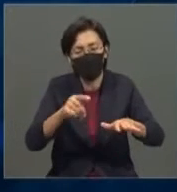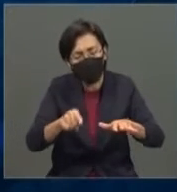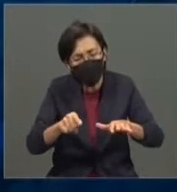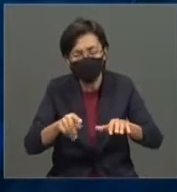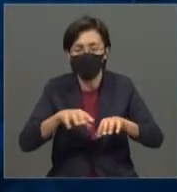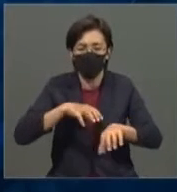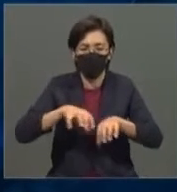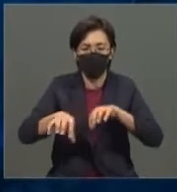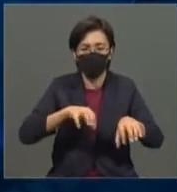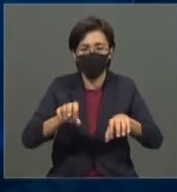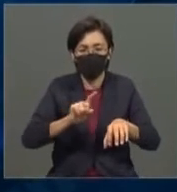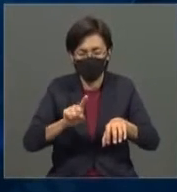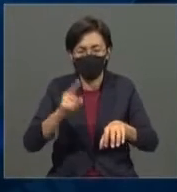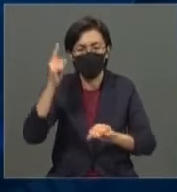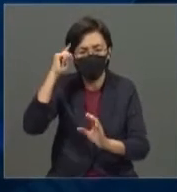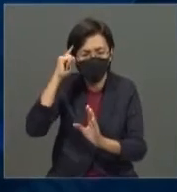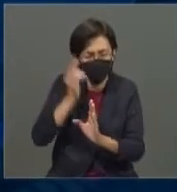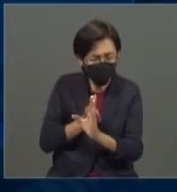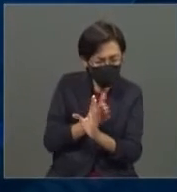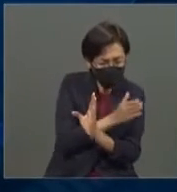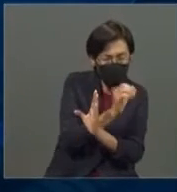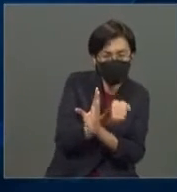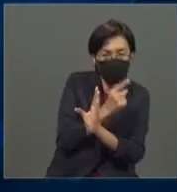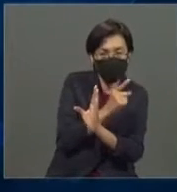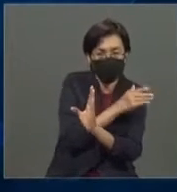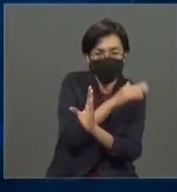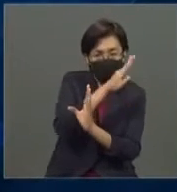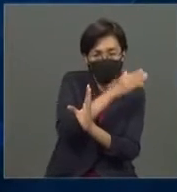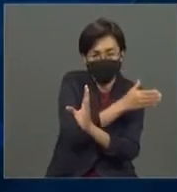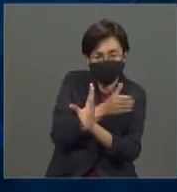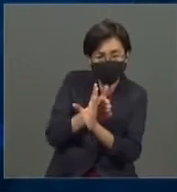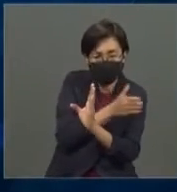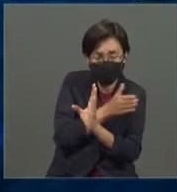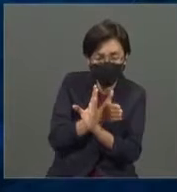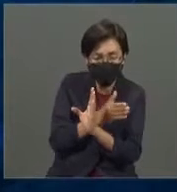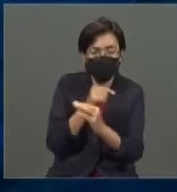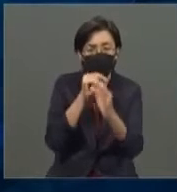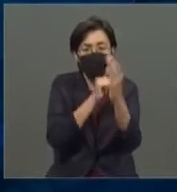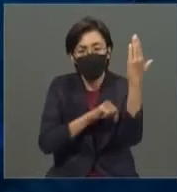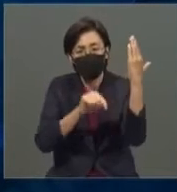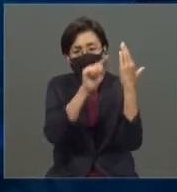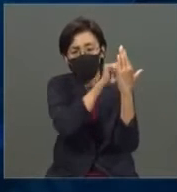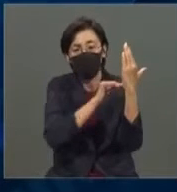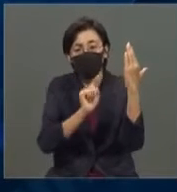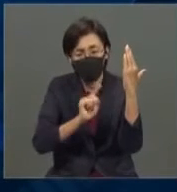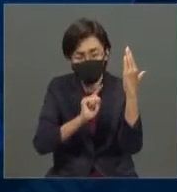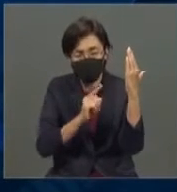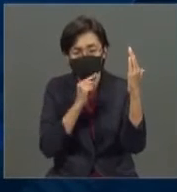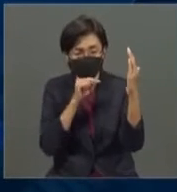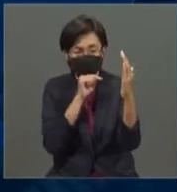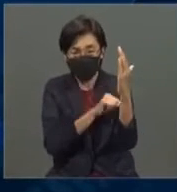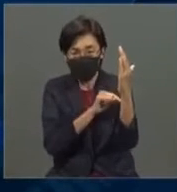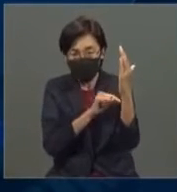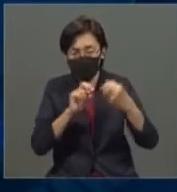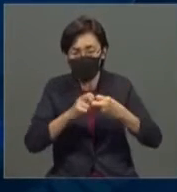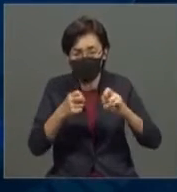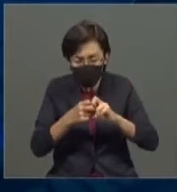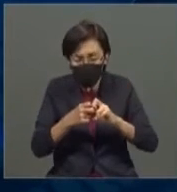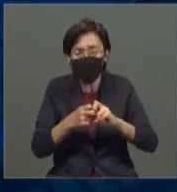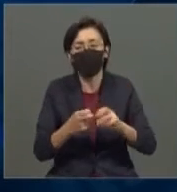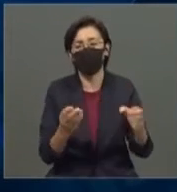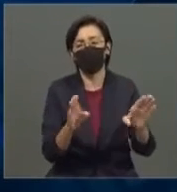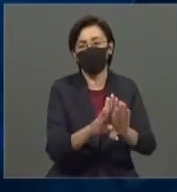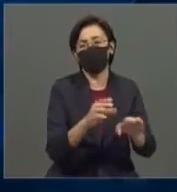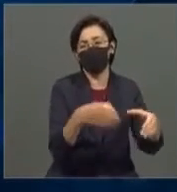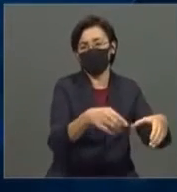ราบกันมาปีกว่าๆนี้คือเกิดขึ้นพื้นที่ตรงไหนเราก็จะจัดการหรือปิดเฉพาะตรงนั้นงั้นถ้